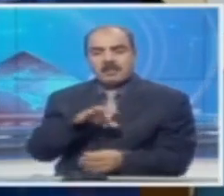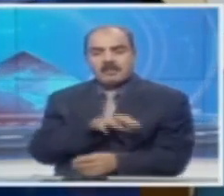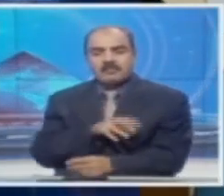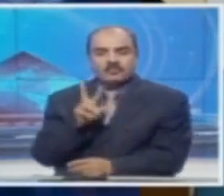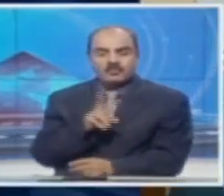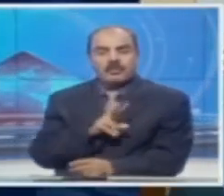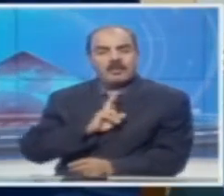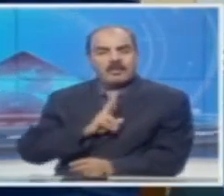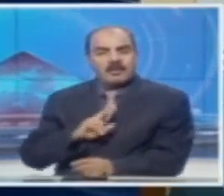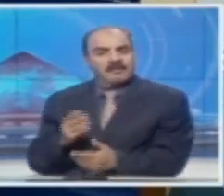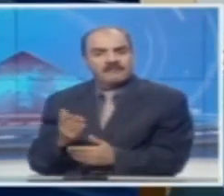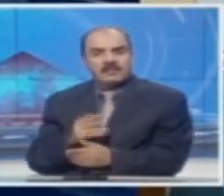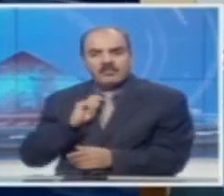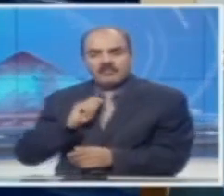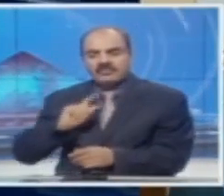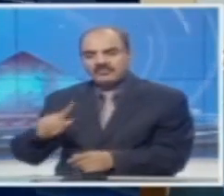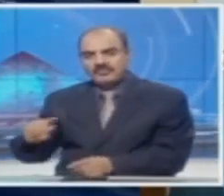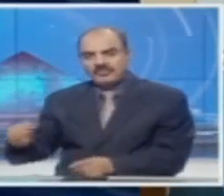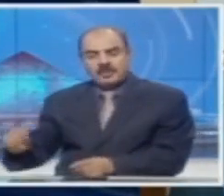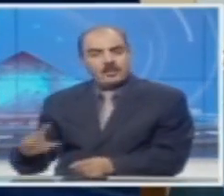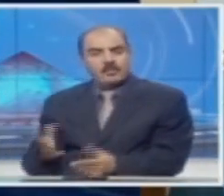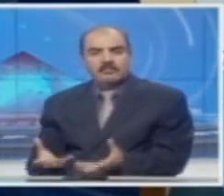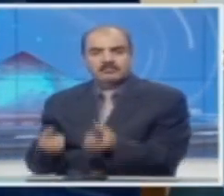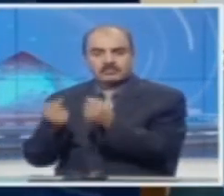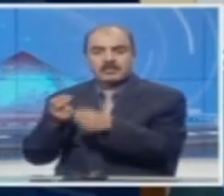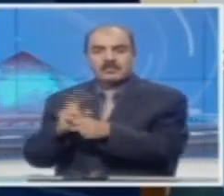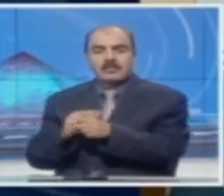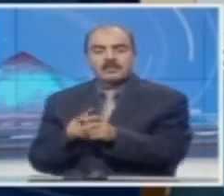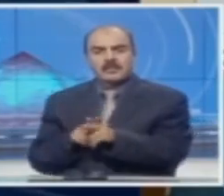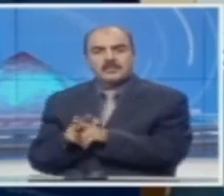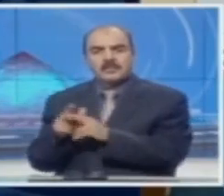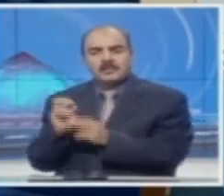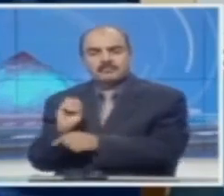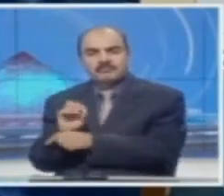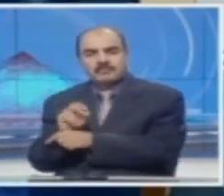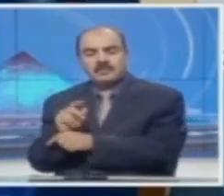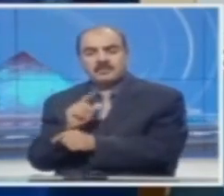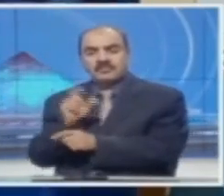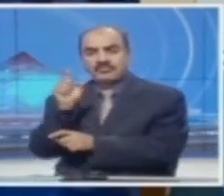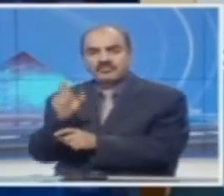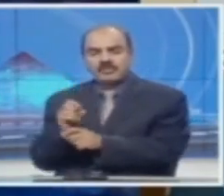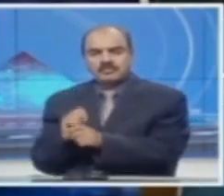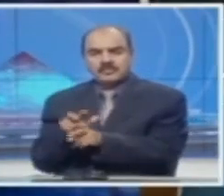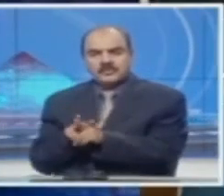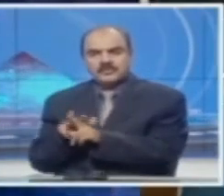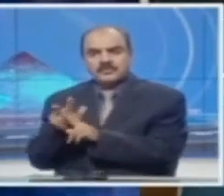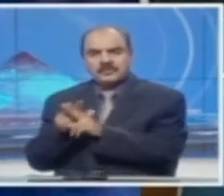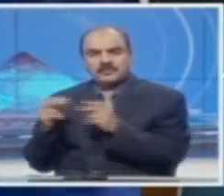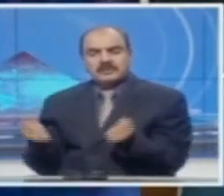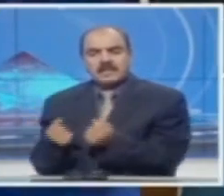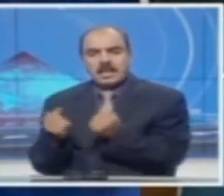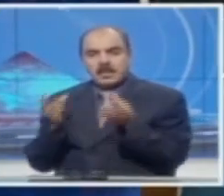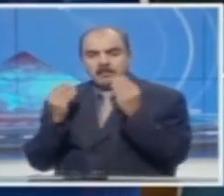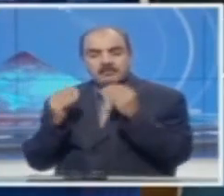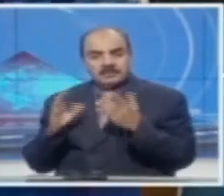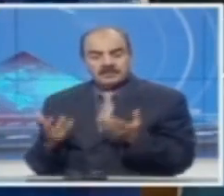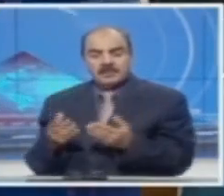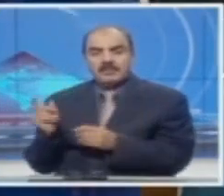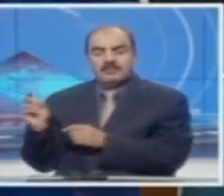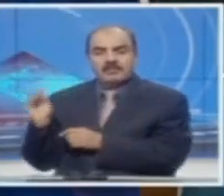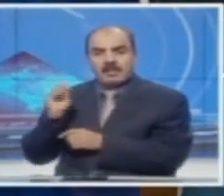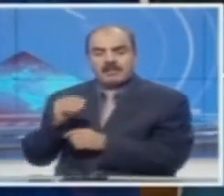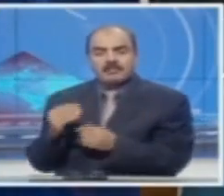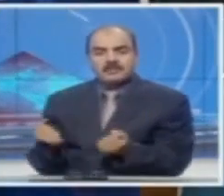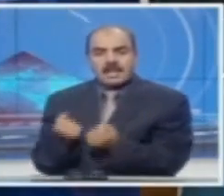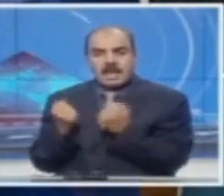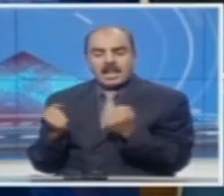بين البلدين في مجالات التنمية المحلية والمجالات ذات الصلة، ومن بينها تأهيل الكوادر المحلية وبناء